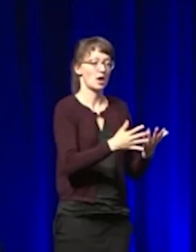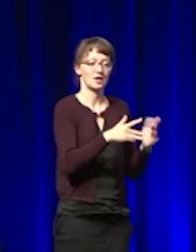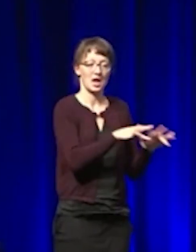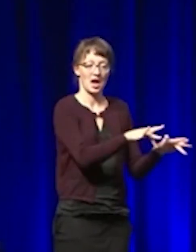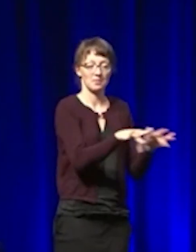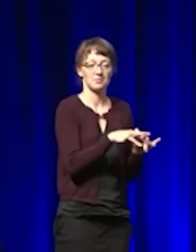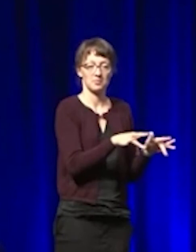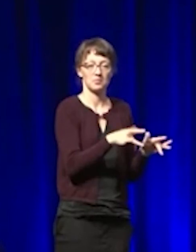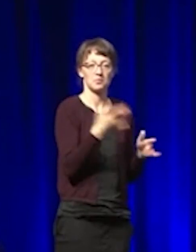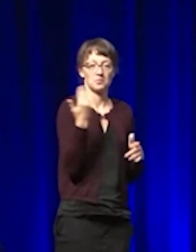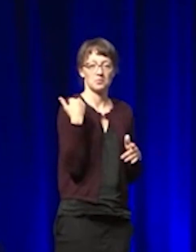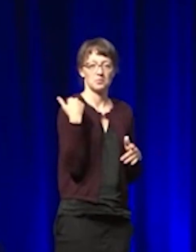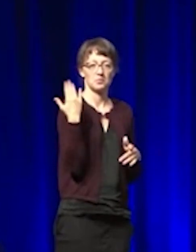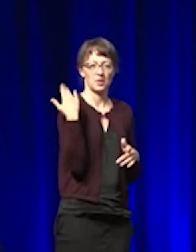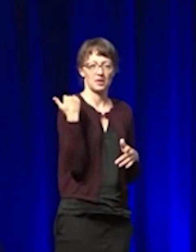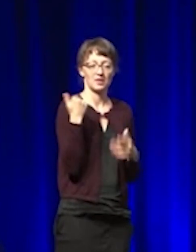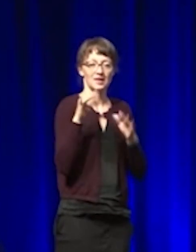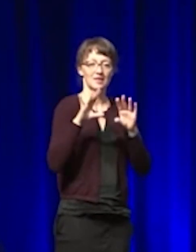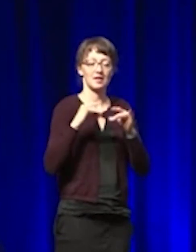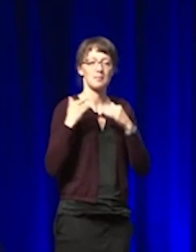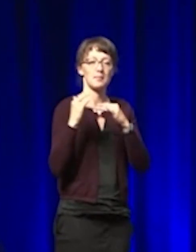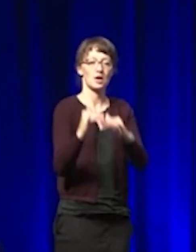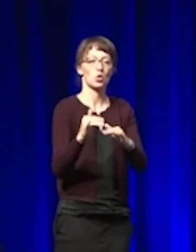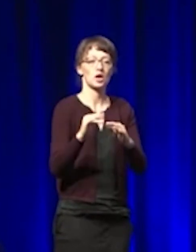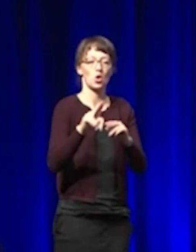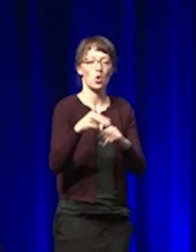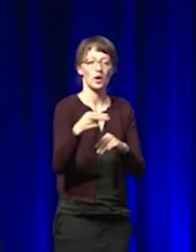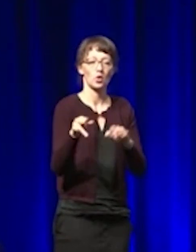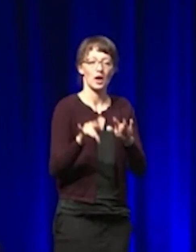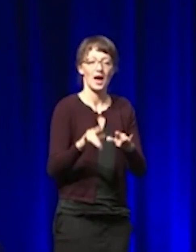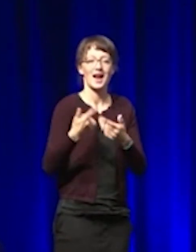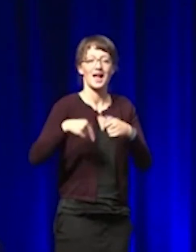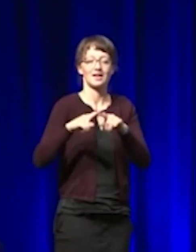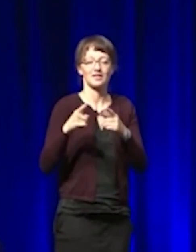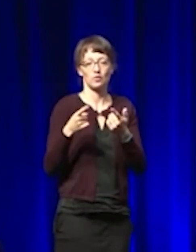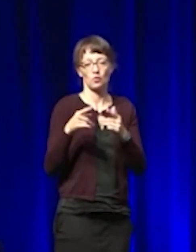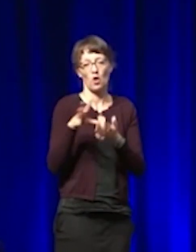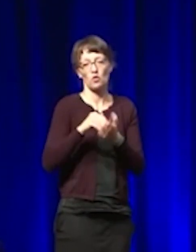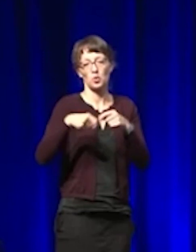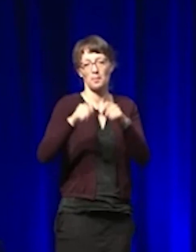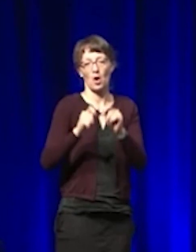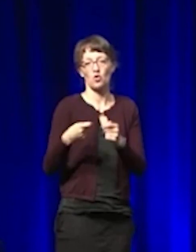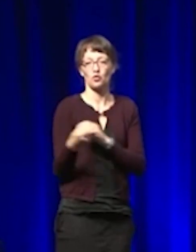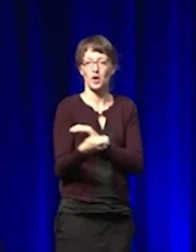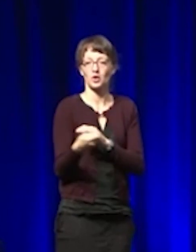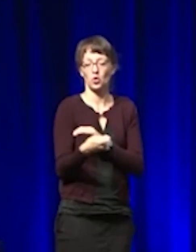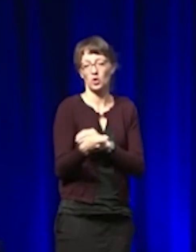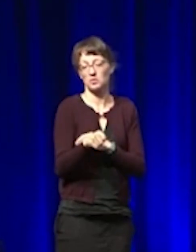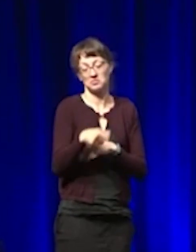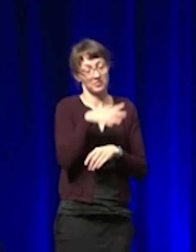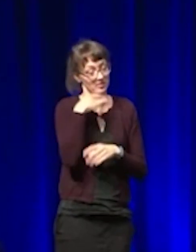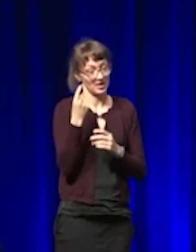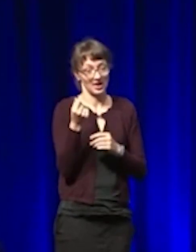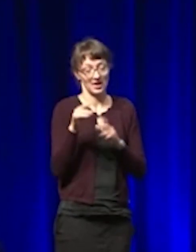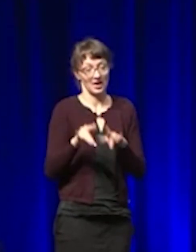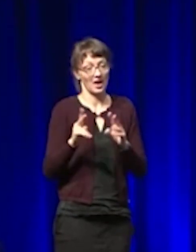letztes Jahr, glaube ich, 10 Millionen Euro brachliegen sind, bei der Landeswohnbauförderung, wo sehr viel im Landesbudget versickert, da ist sehr viel Geld da,